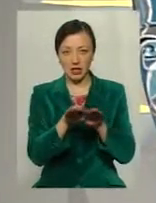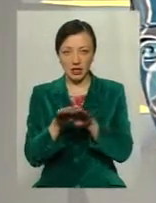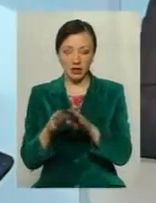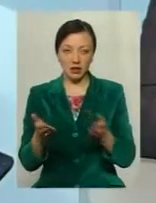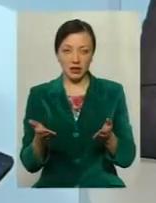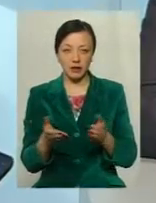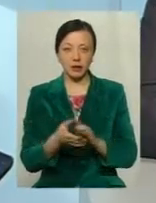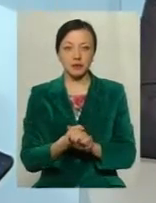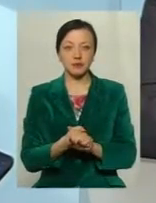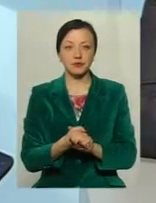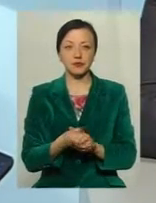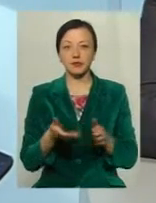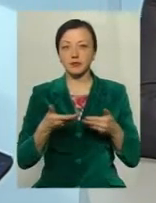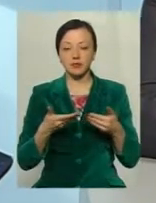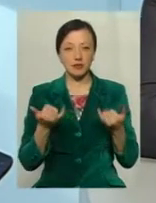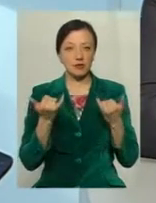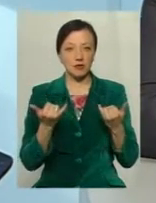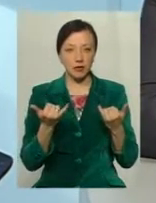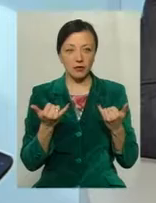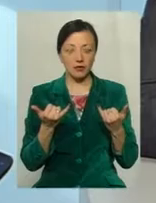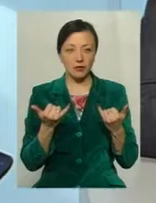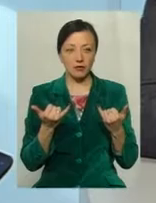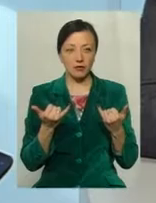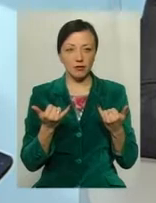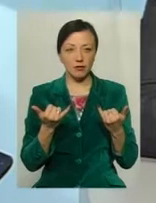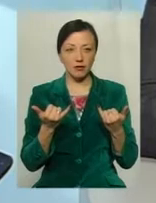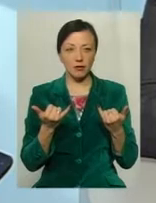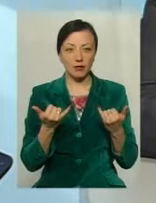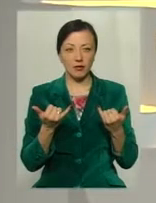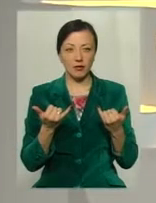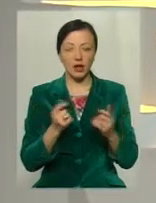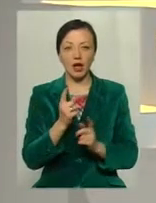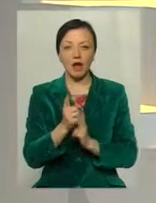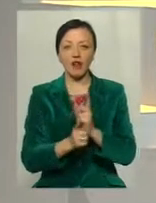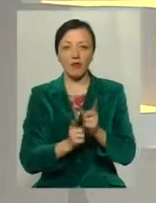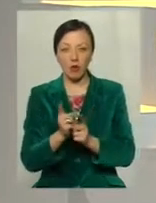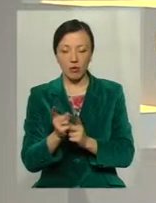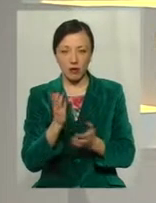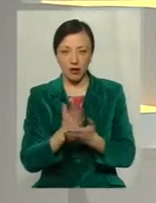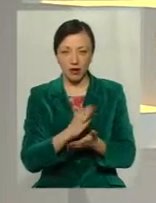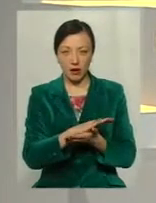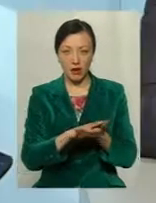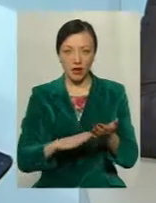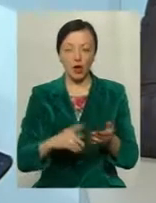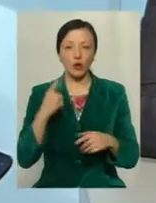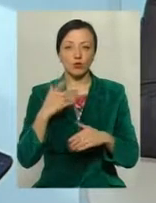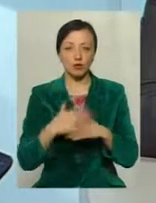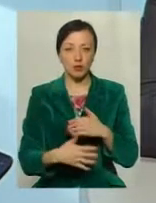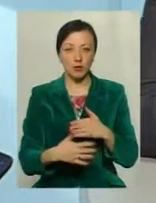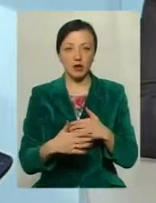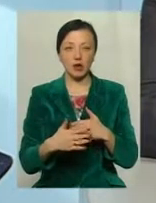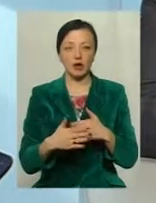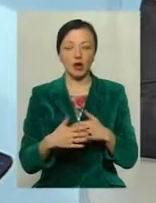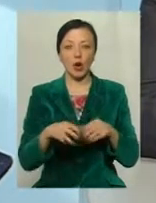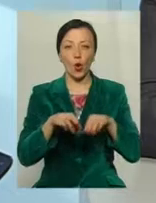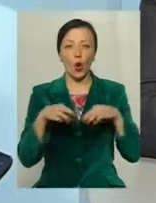що відбувається в нашій державі? Сьогодні нема постійно... Ми ще не маємо поняття, який тут буде первинний рівень,